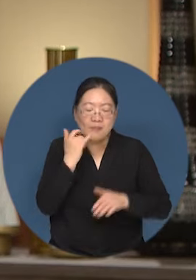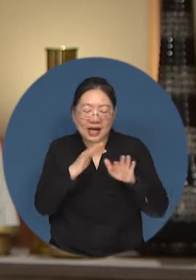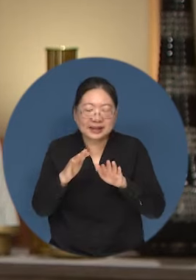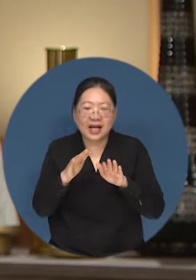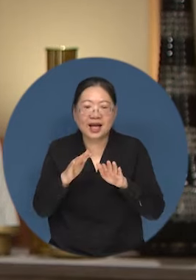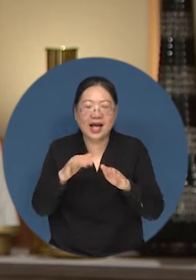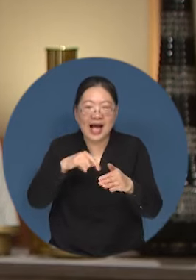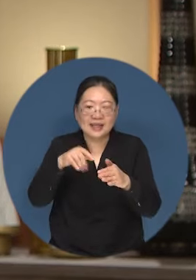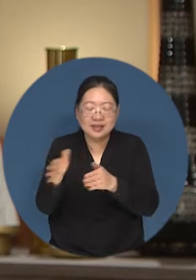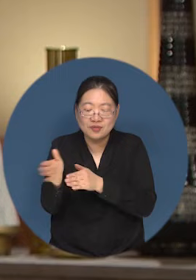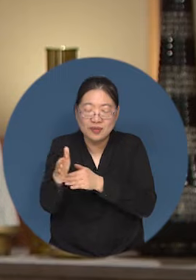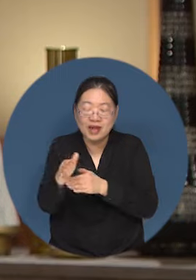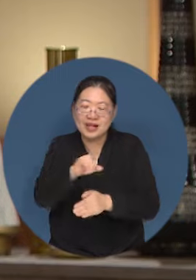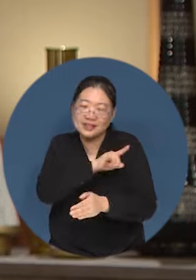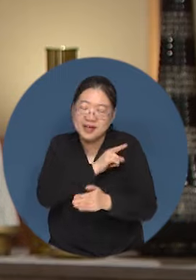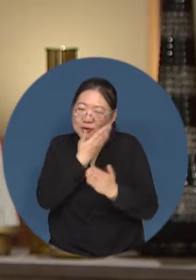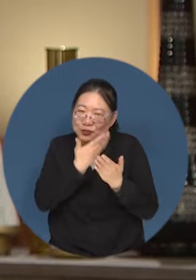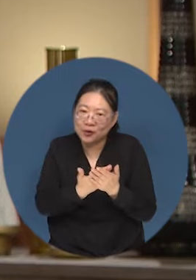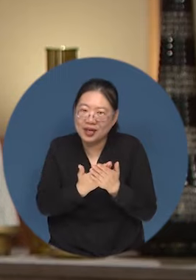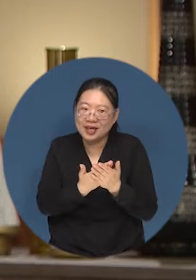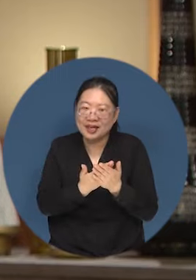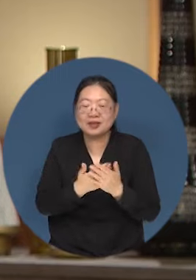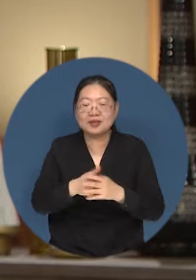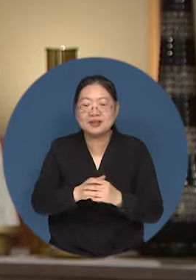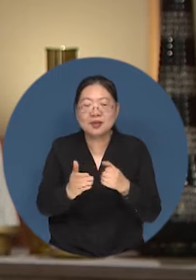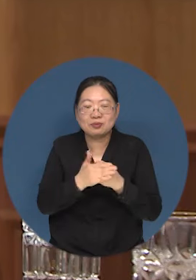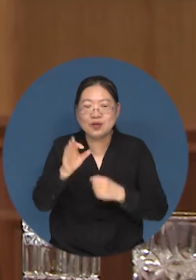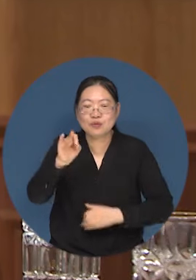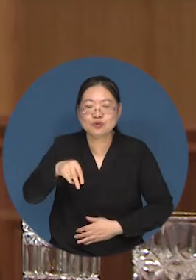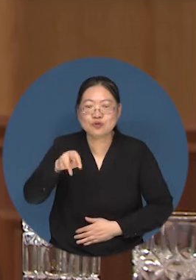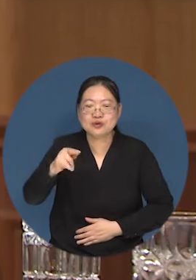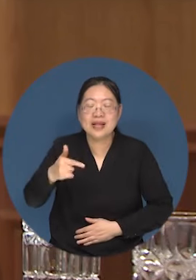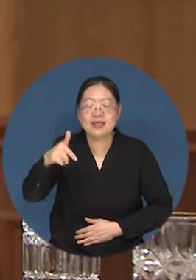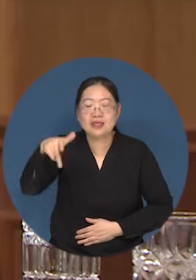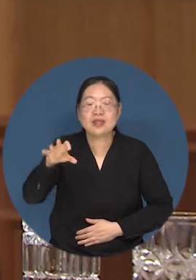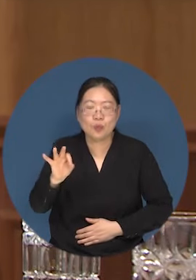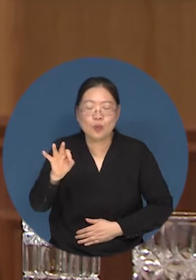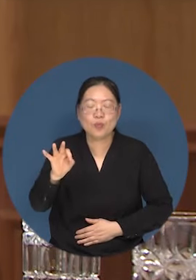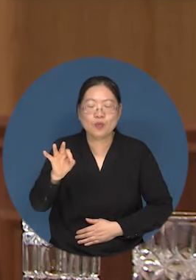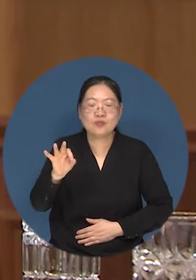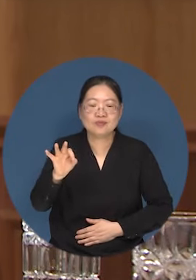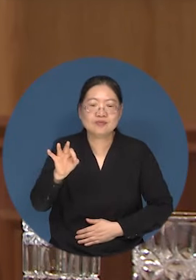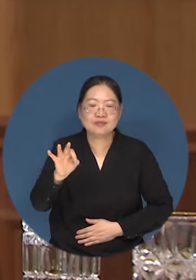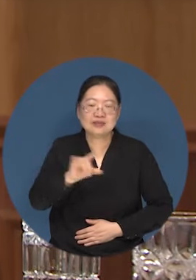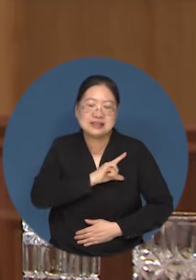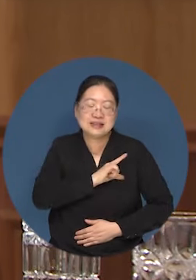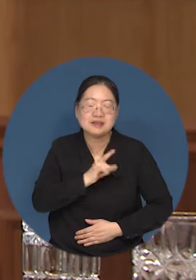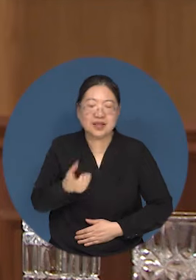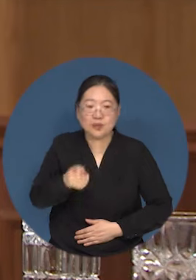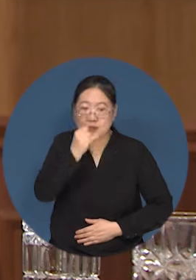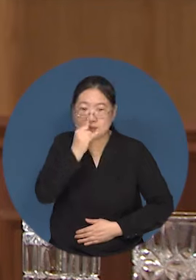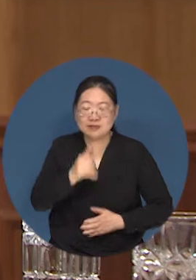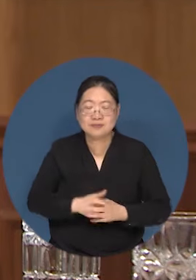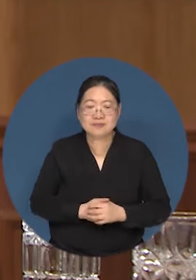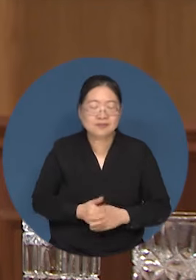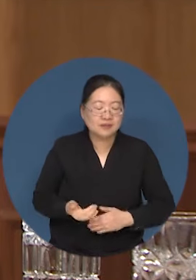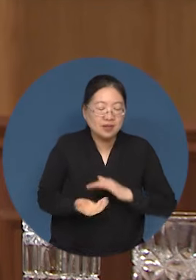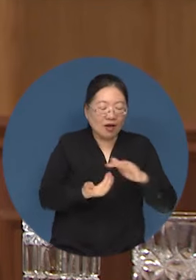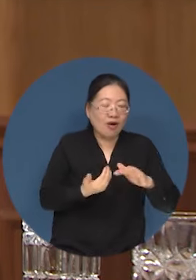우산을 썼다 하는 우산종이라고 그래서 부르는 거군요. 네, 맞습니다. 조금 아까 우리가 이 고래 잡는 거, 그건 이제